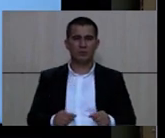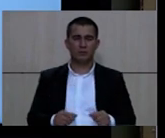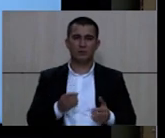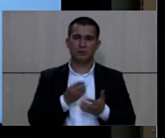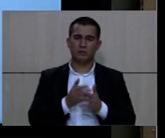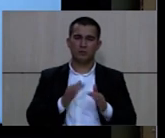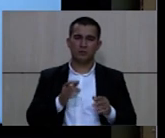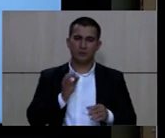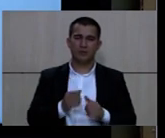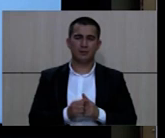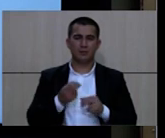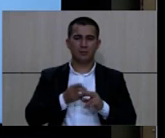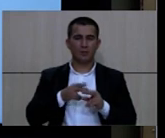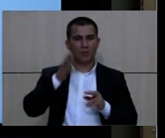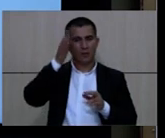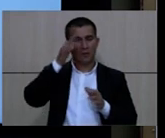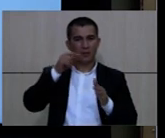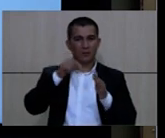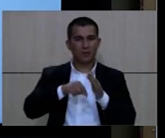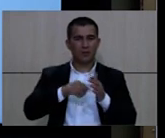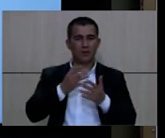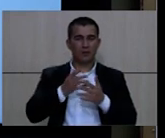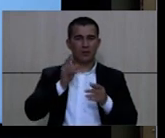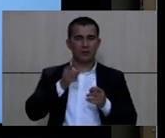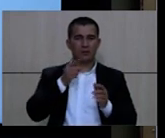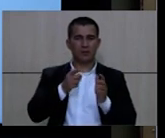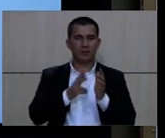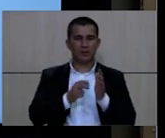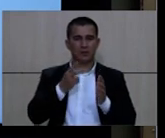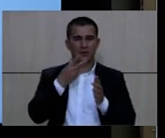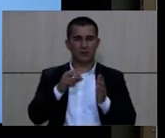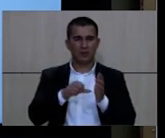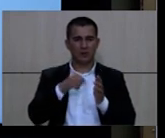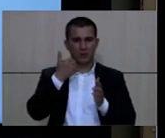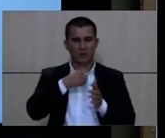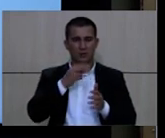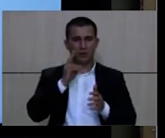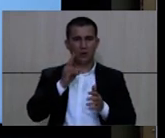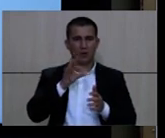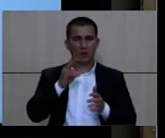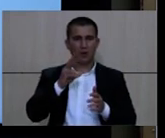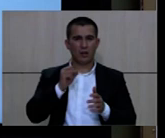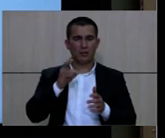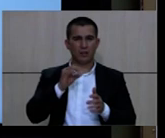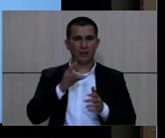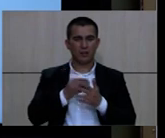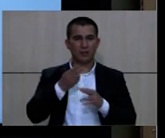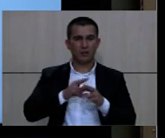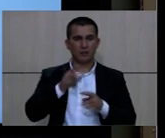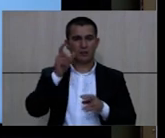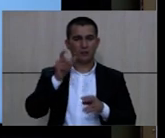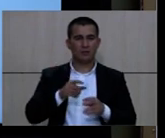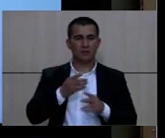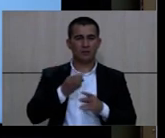Barakalla, demak, tovushning suvdagi tezligini 1826 yilda Kolladin va Shturm